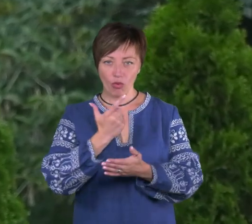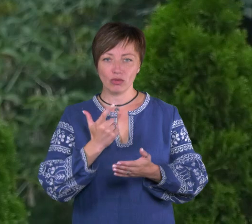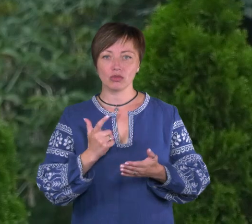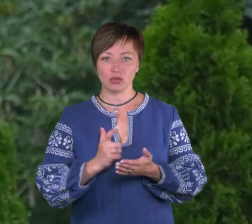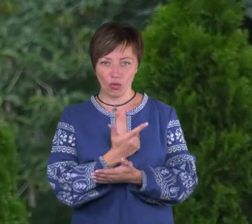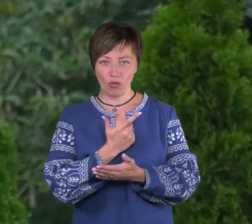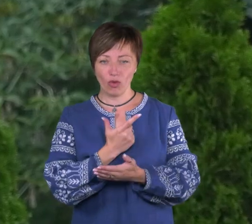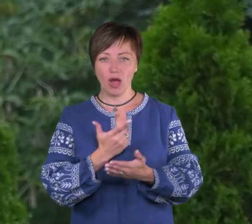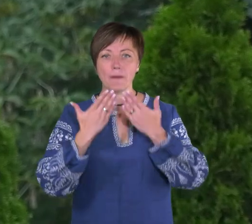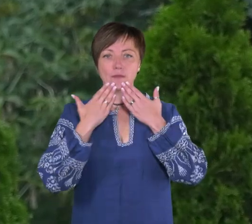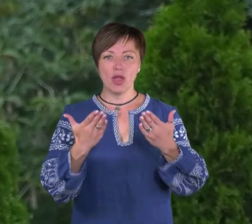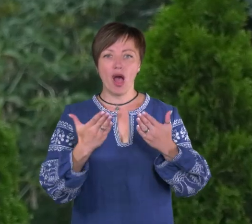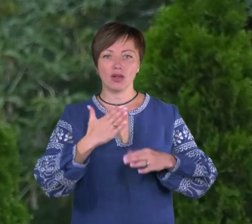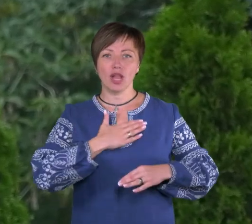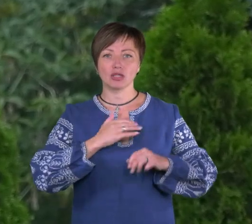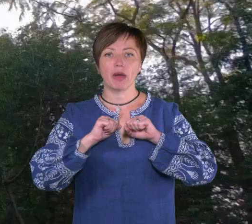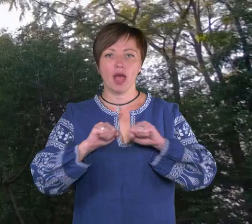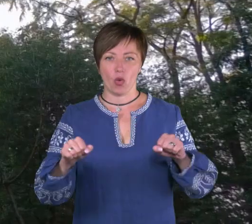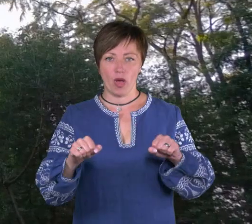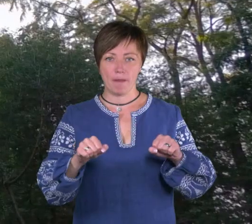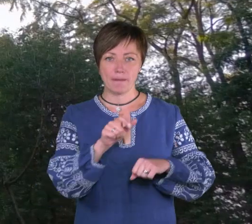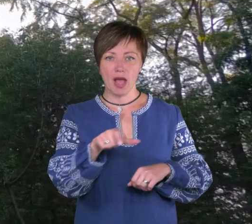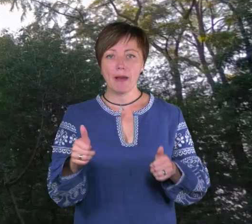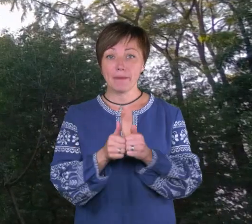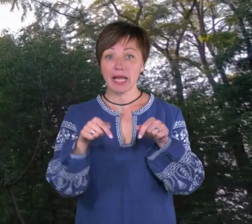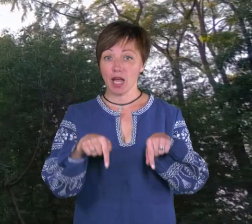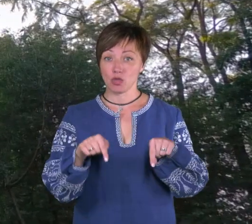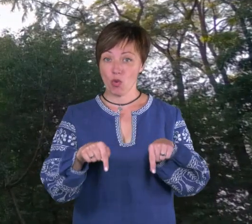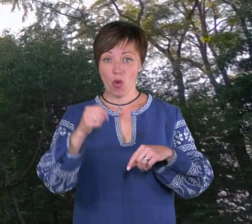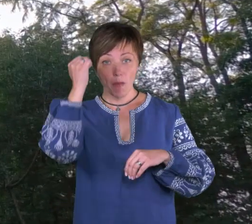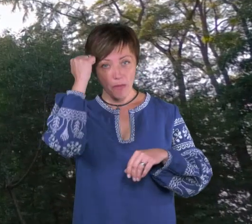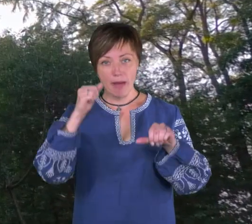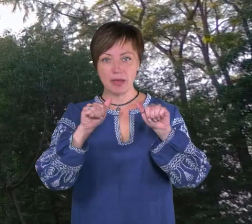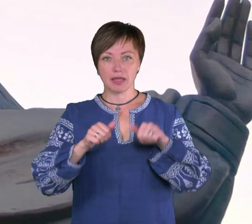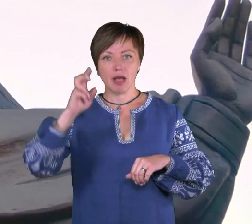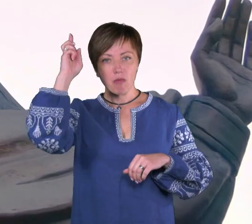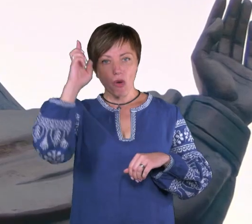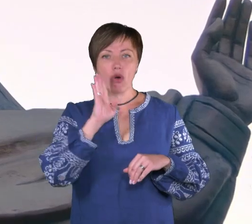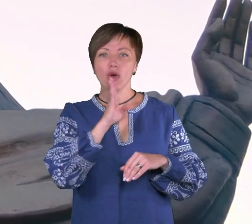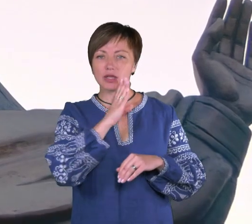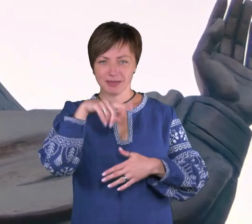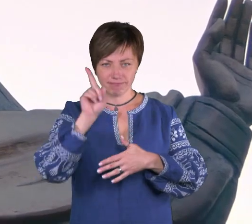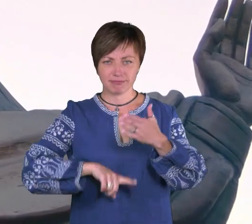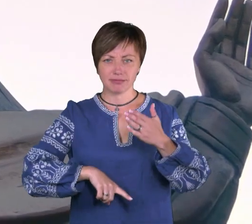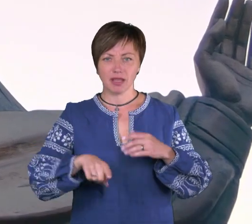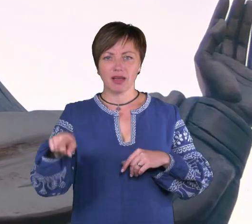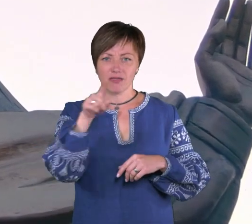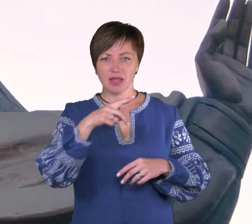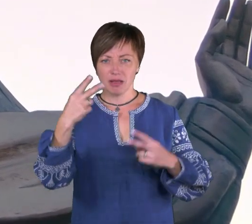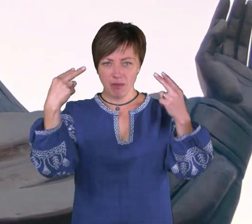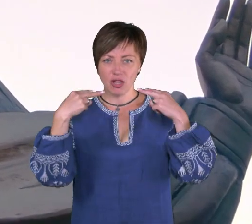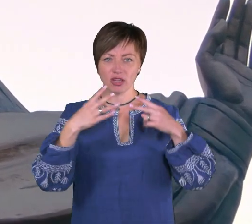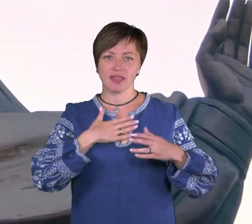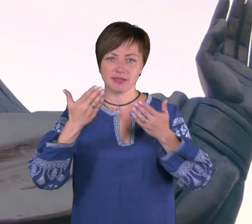знову подякувати нашим героям. Тут, біля цього пам'ятника Богородиці, я впевнений, що вони бачать нас з